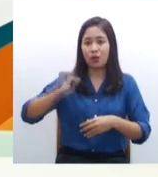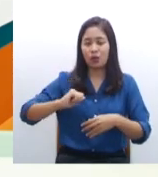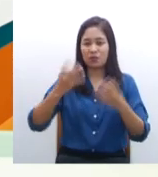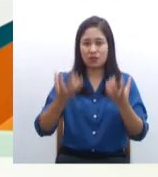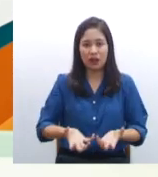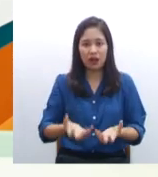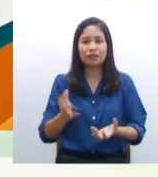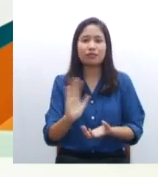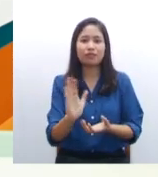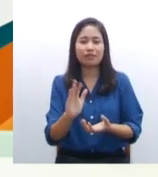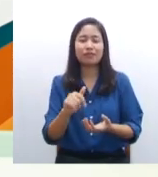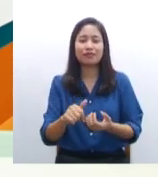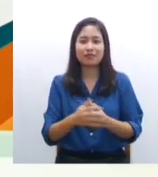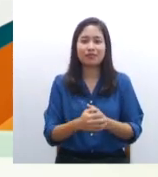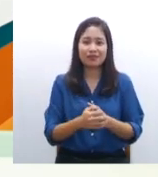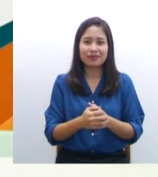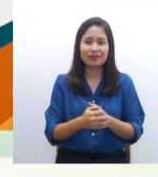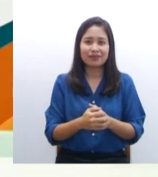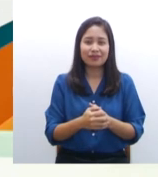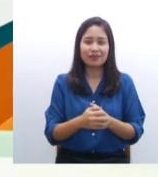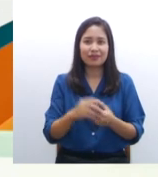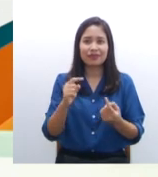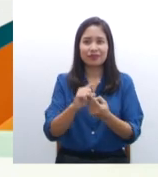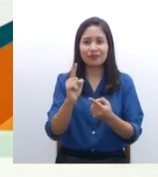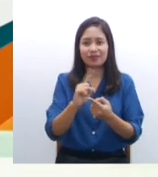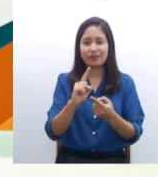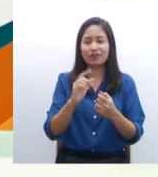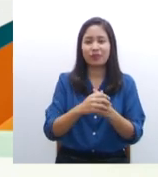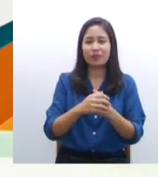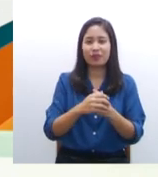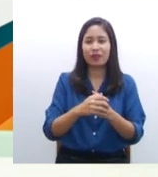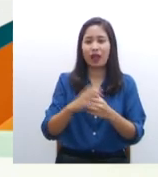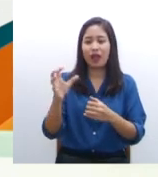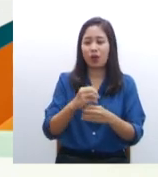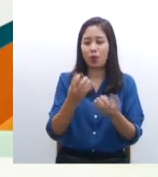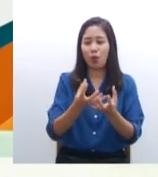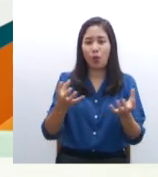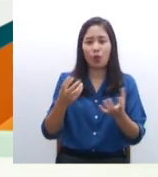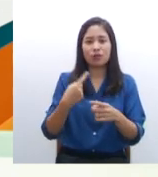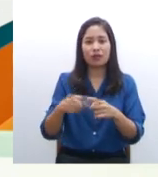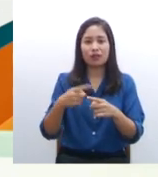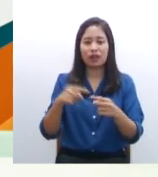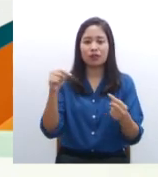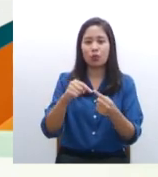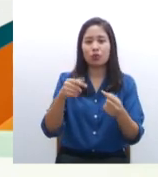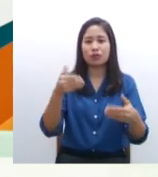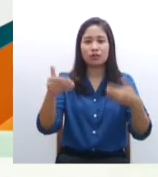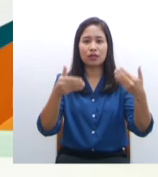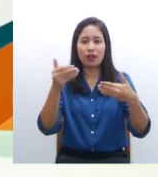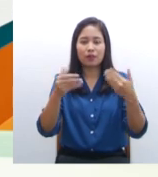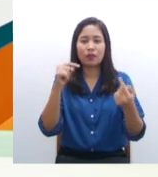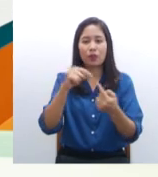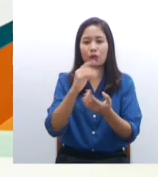ครับเกินตัวในส่วนของการที่จะหลีกเลี่ยงการให้นักเรียนได้จัดกิจกรรมในส่วนของการ